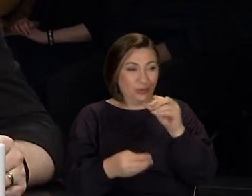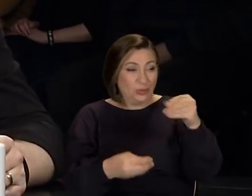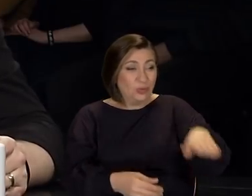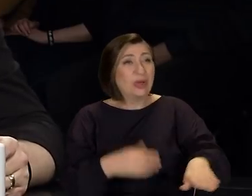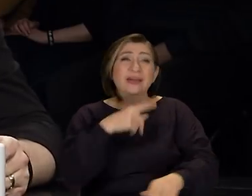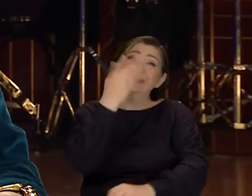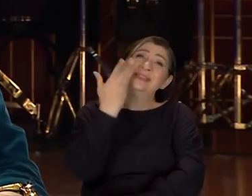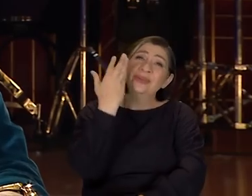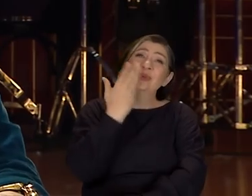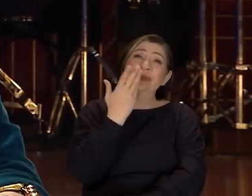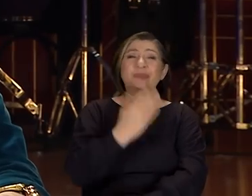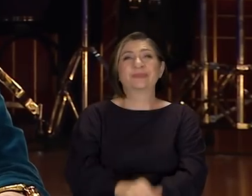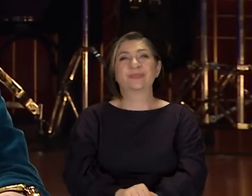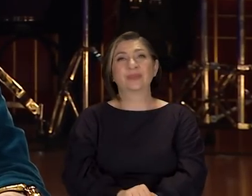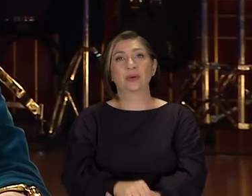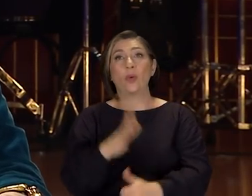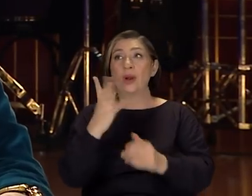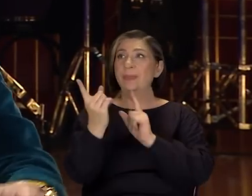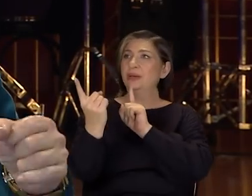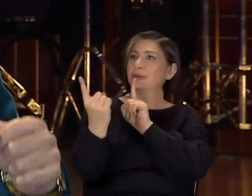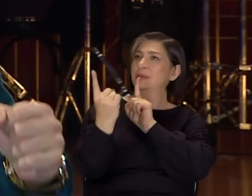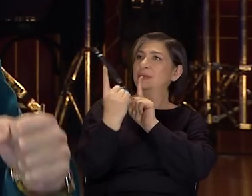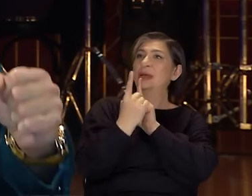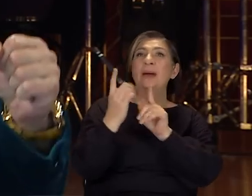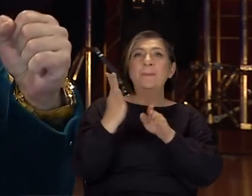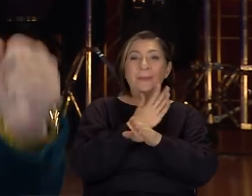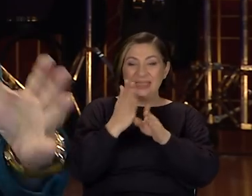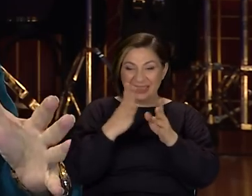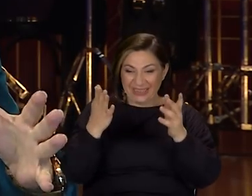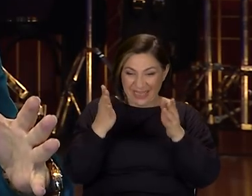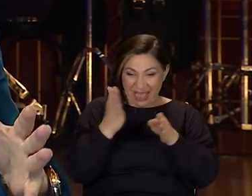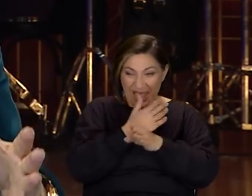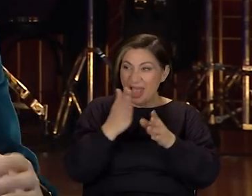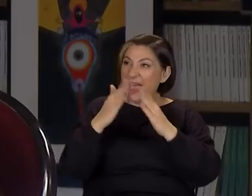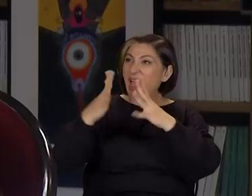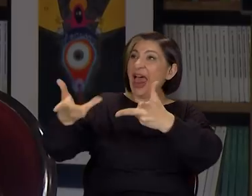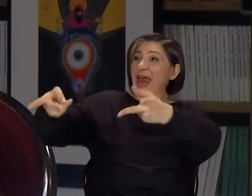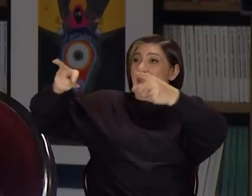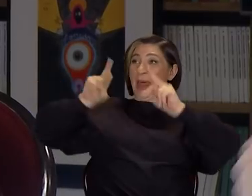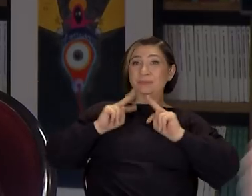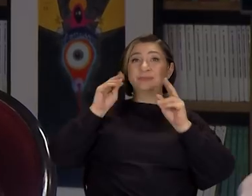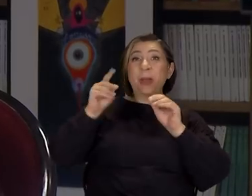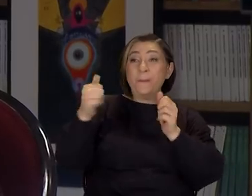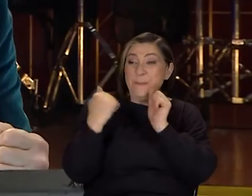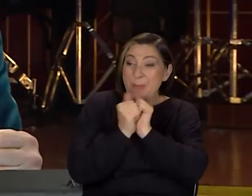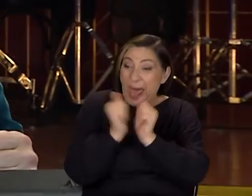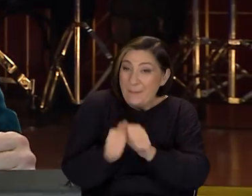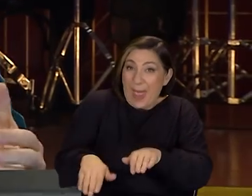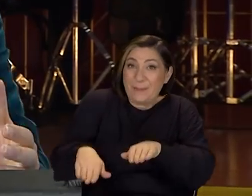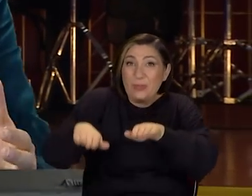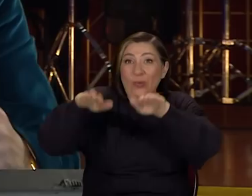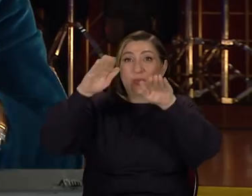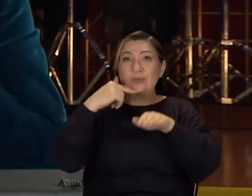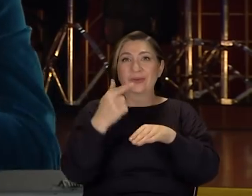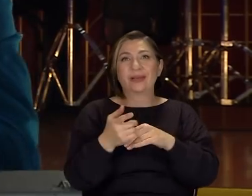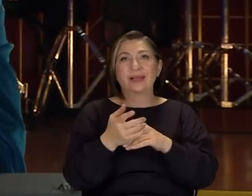Çocukken seyrediyordu beraber. Yani öyle bir geliyor ki malını mülkünü üstüme yapacak. Böyle beraber büyüdük diyor.